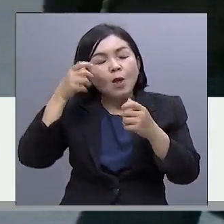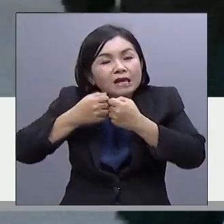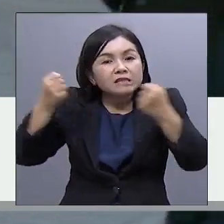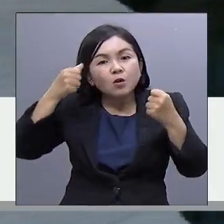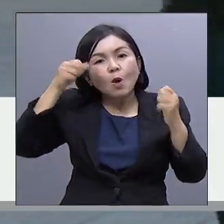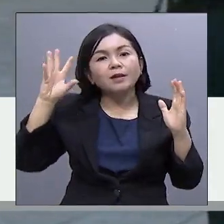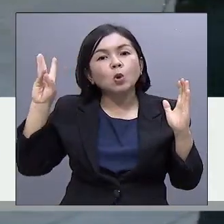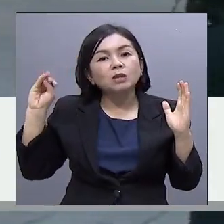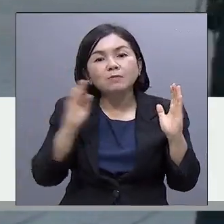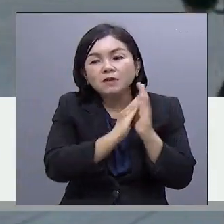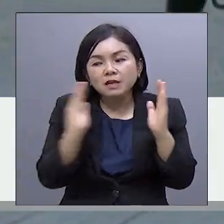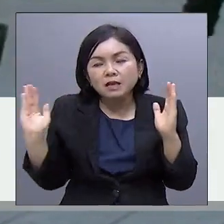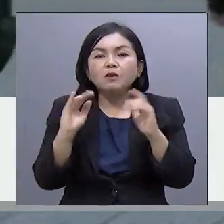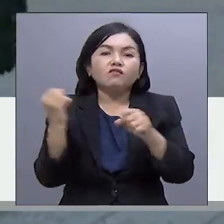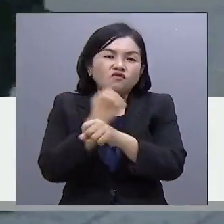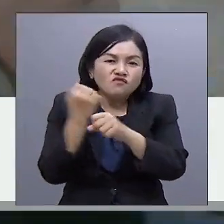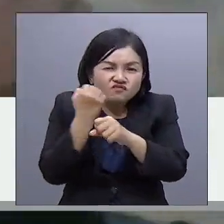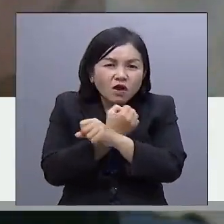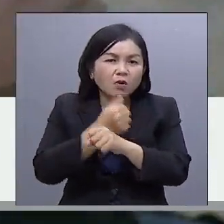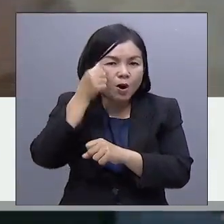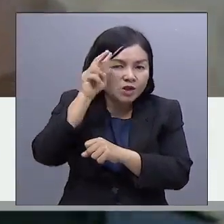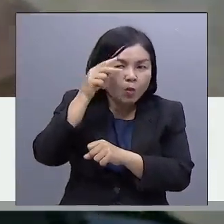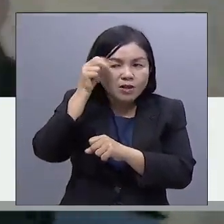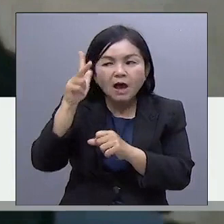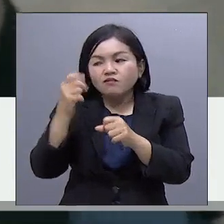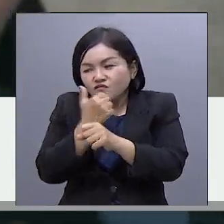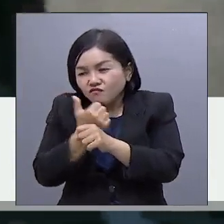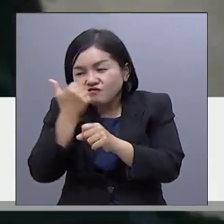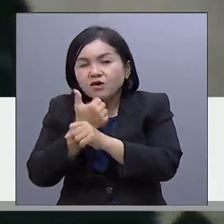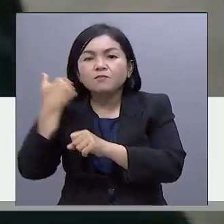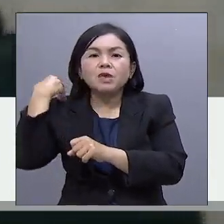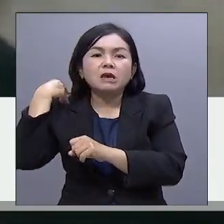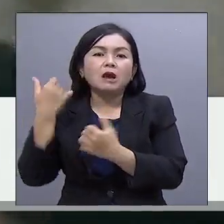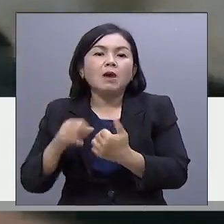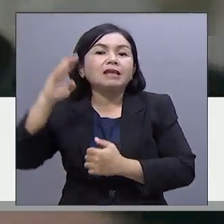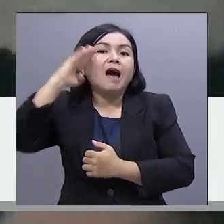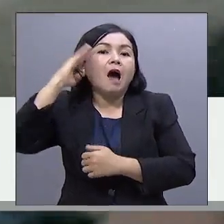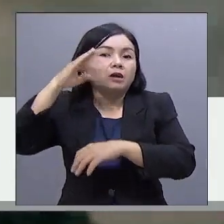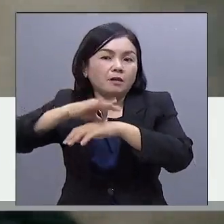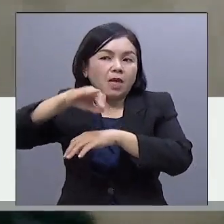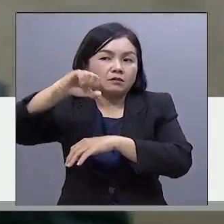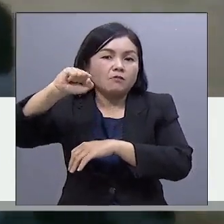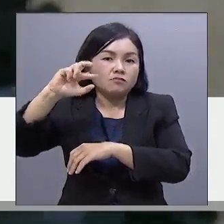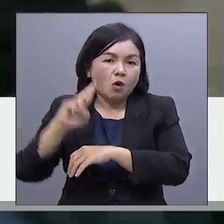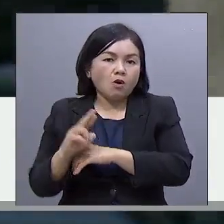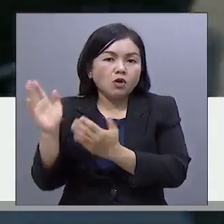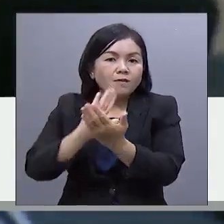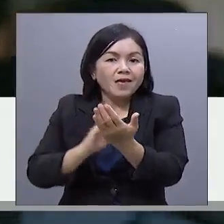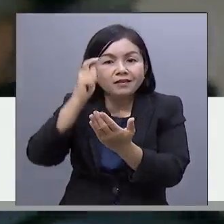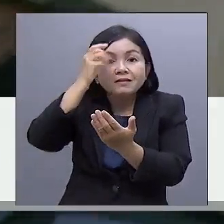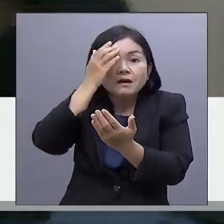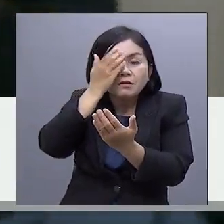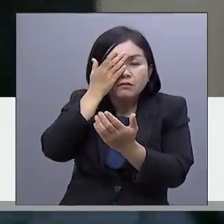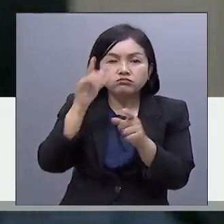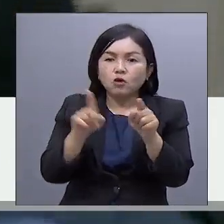การฝึกแต่ละครั้งจะใช้เวลาประมาณ 2-3วันระดับระบบกำลังพลสำรองของอิสราเอลนั้นถือว่าเป็น